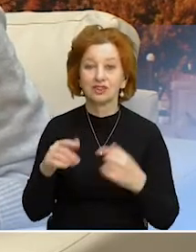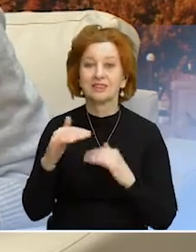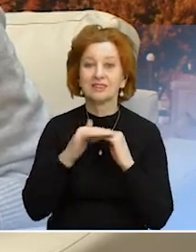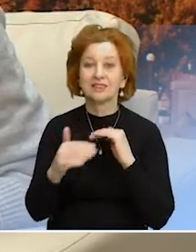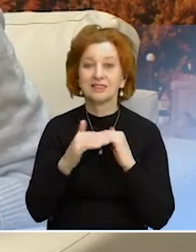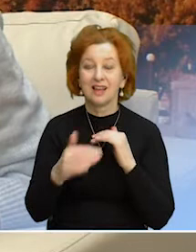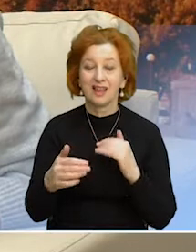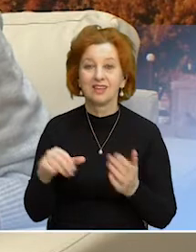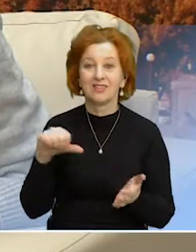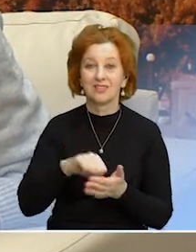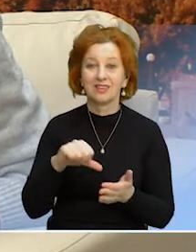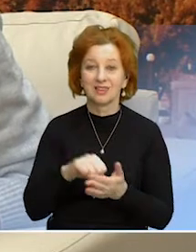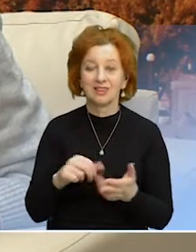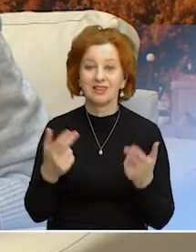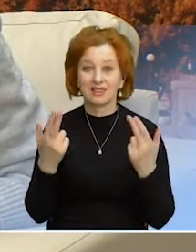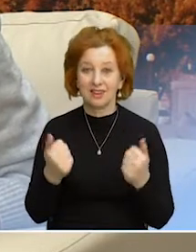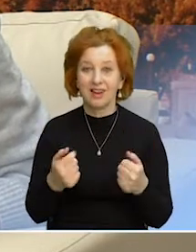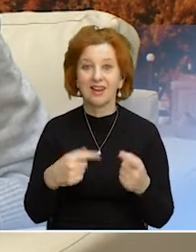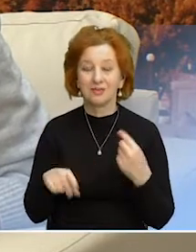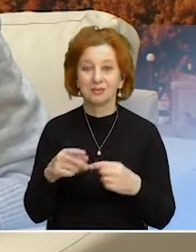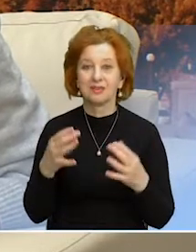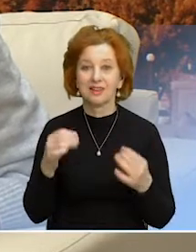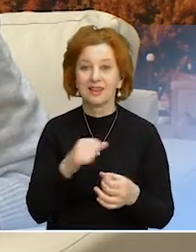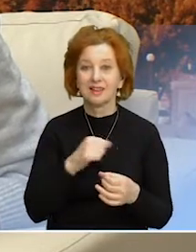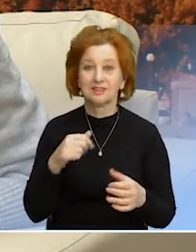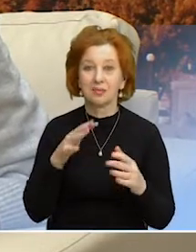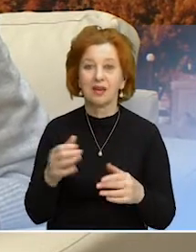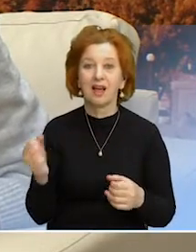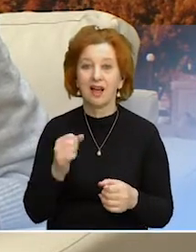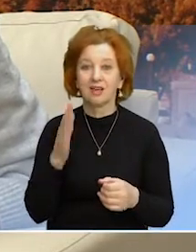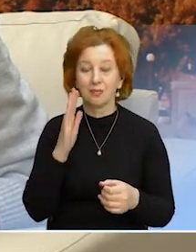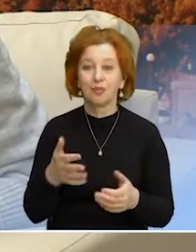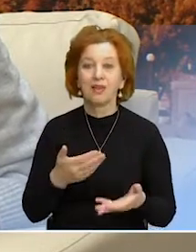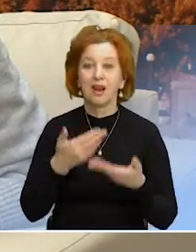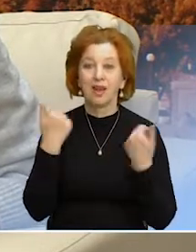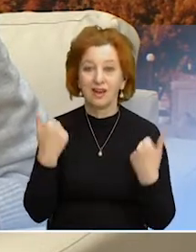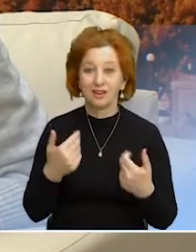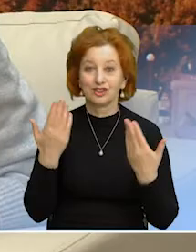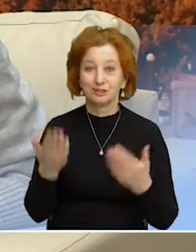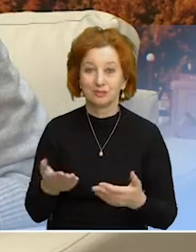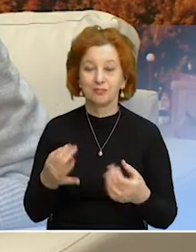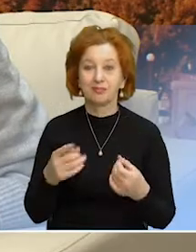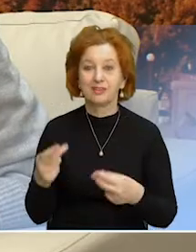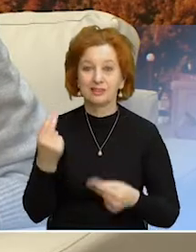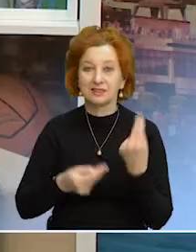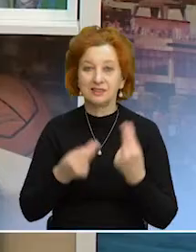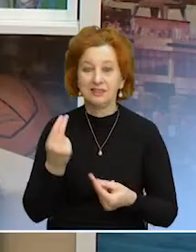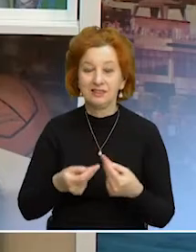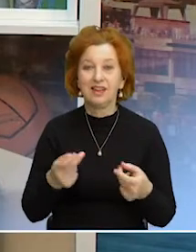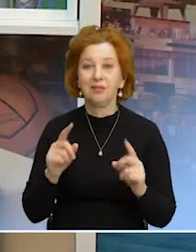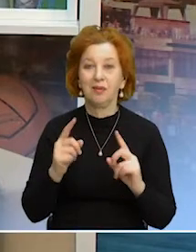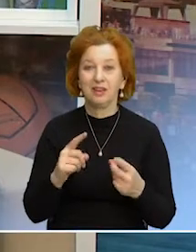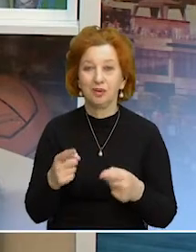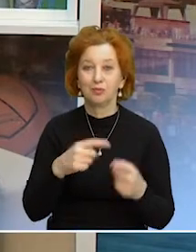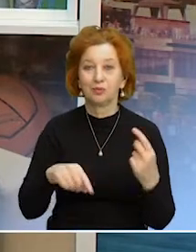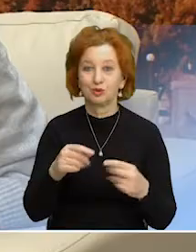сцене выступали. То есть, в принципе? В принципе. Мне кажется, на самом деле, Ане будет гораздо легче. Потому что вы боитесь переиграть. Потому что